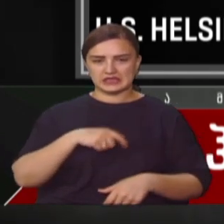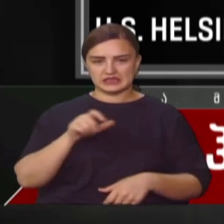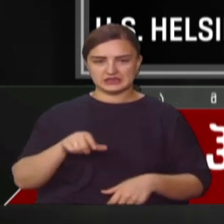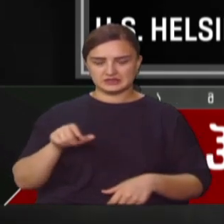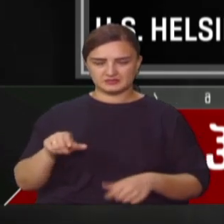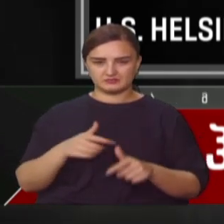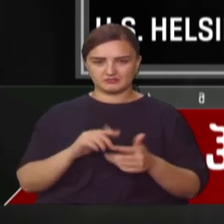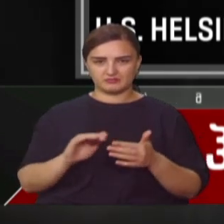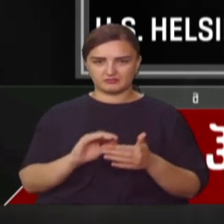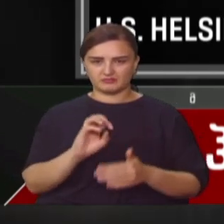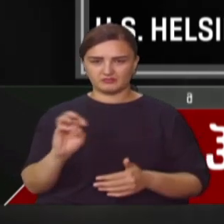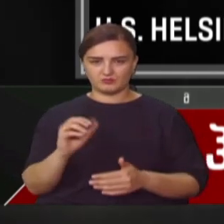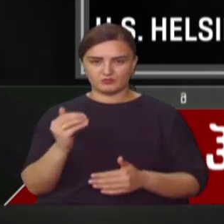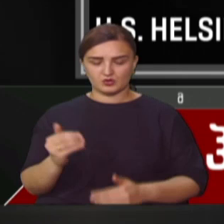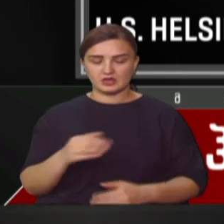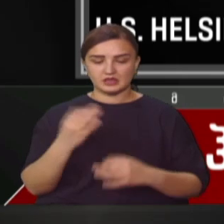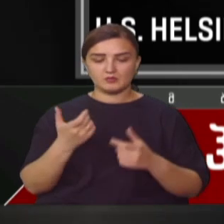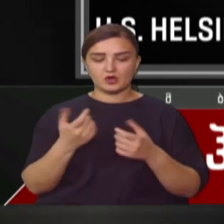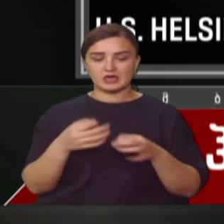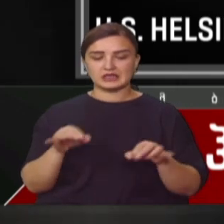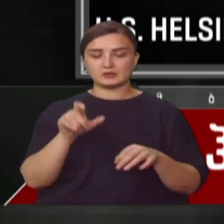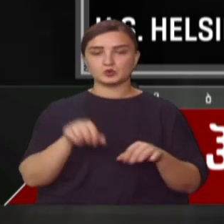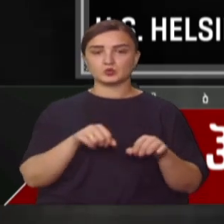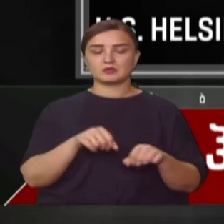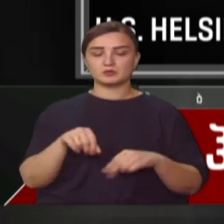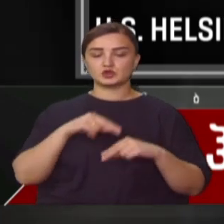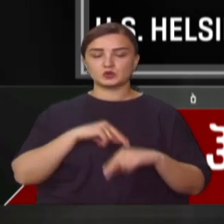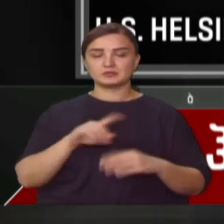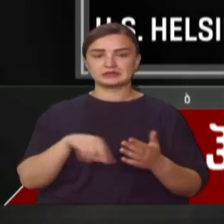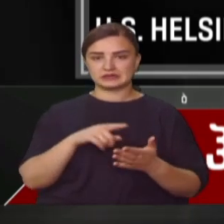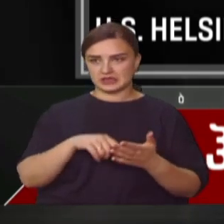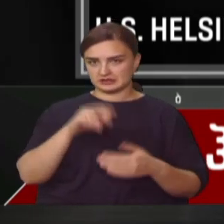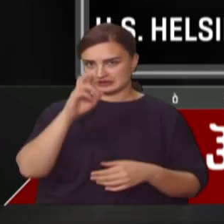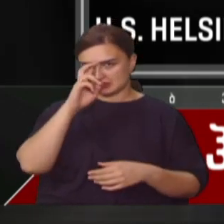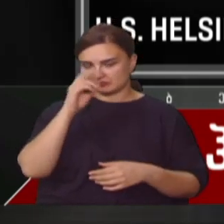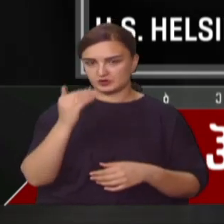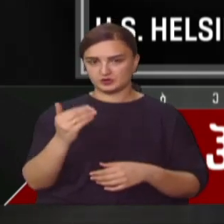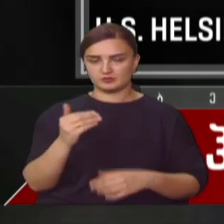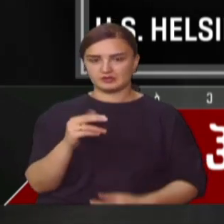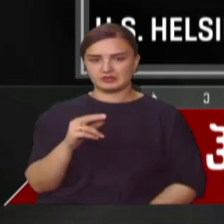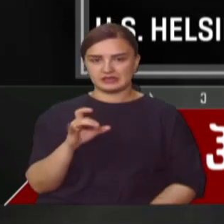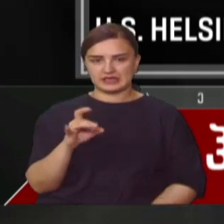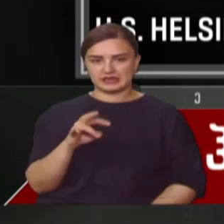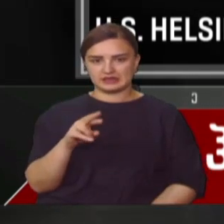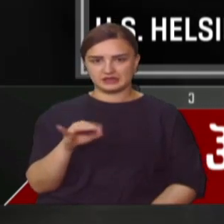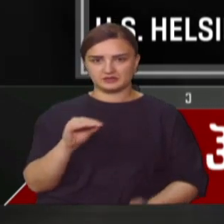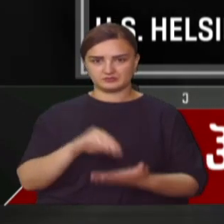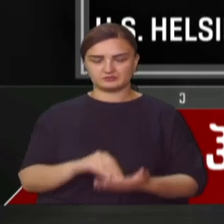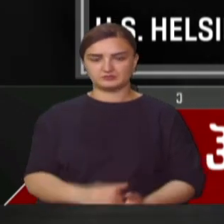ჰატსონი, მარკ უიზი და დემოკრატიის, ადამიანის უფლებებისა და შრომის საკითხებში ამერიკის სახელმწიფო მდივნის თანაშემწე დაფნა რენდი.